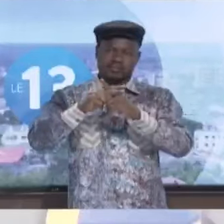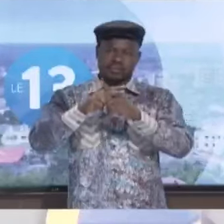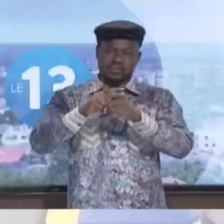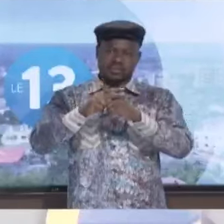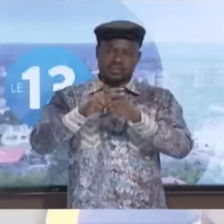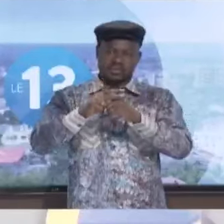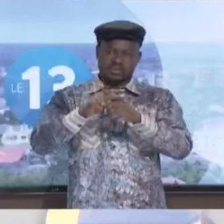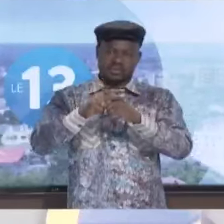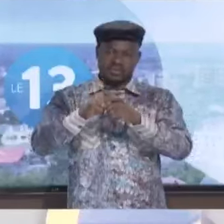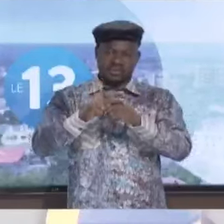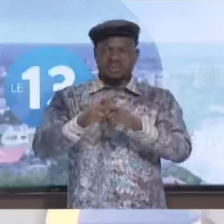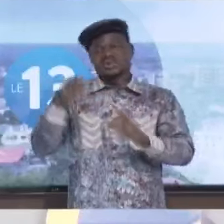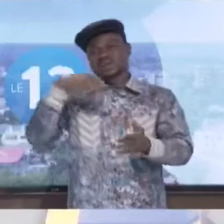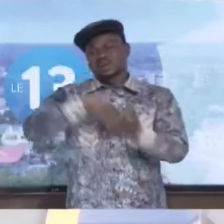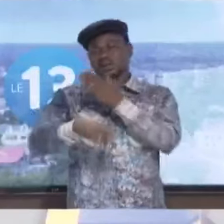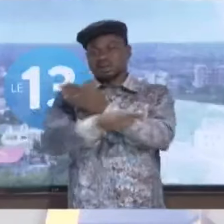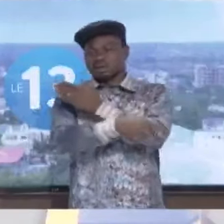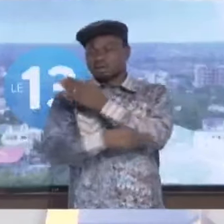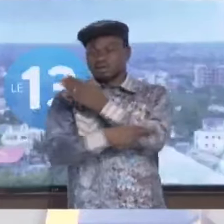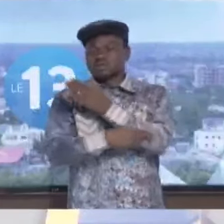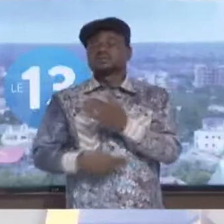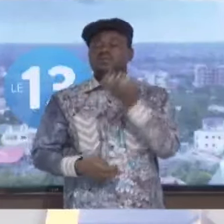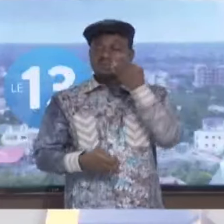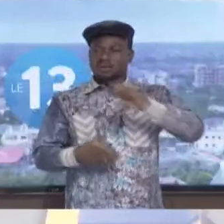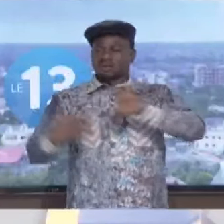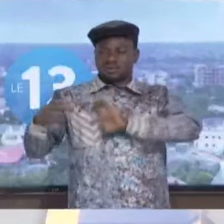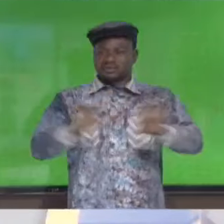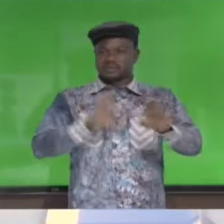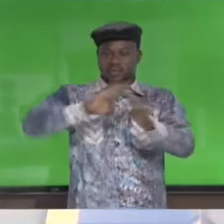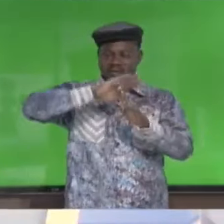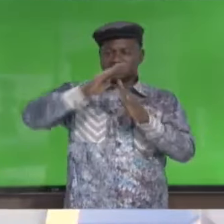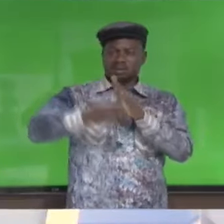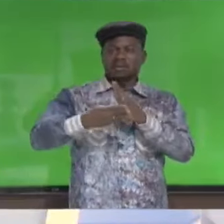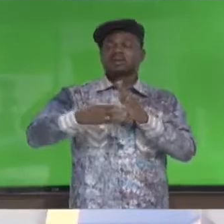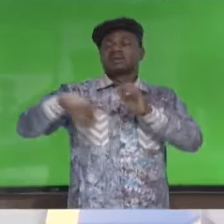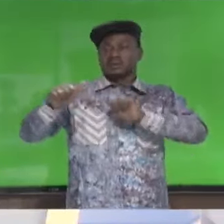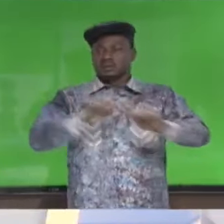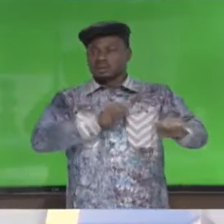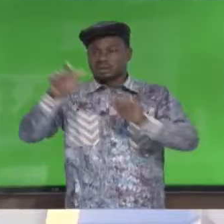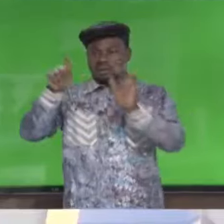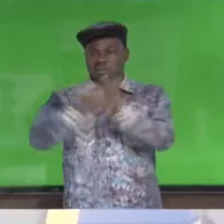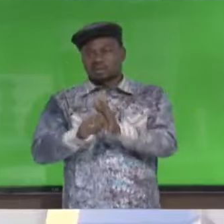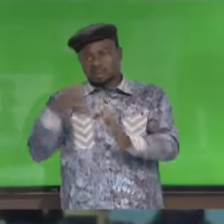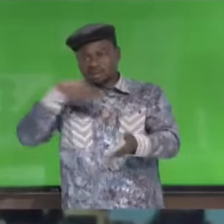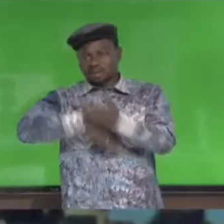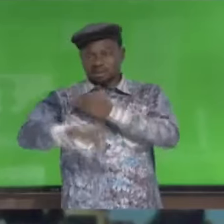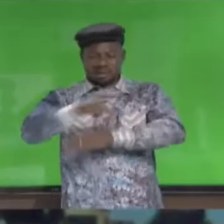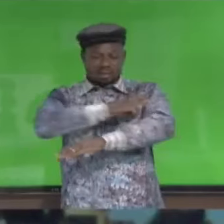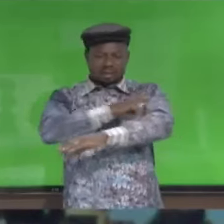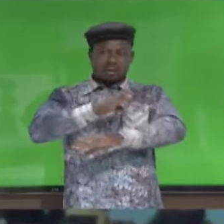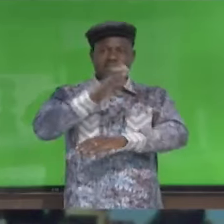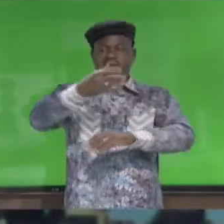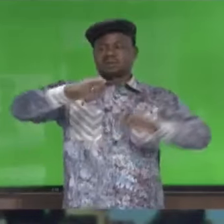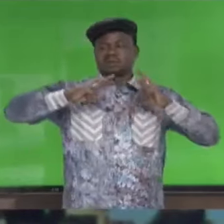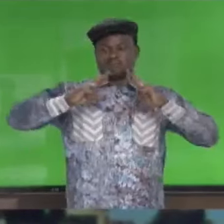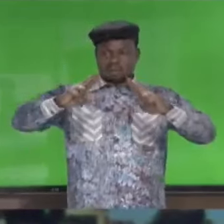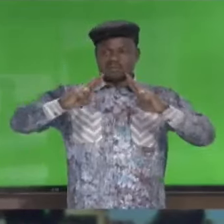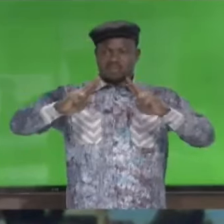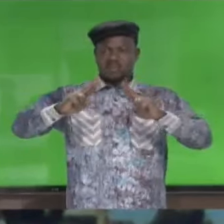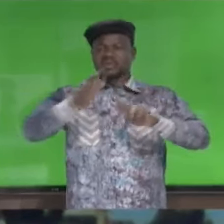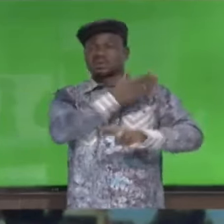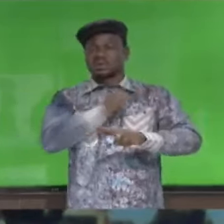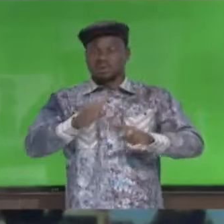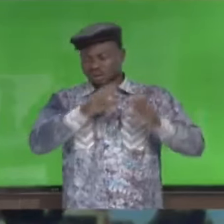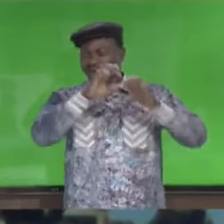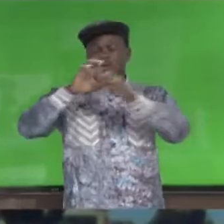Dans la région de l'Est, l'heure est au bilan d'une action menée dans le sens du renforcement de la résilience et de